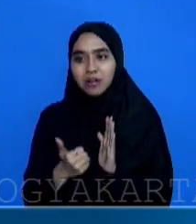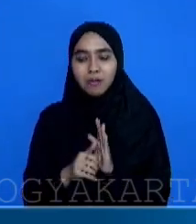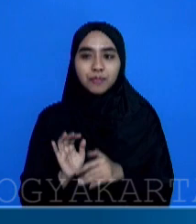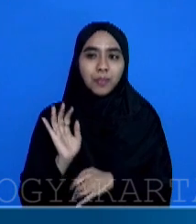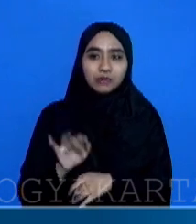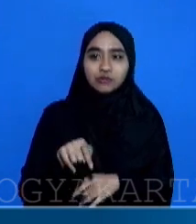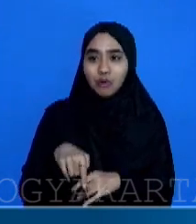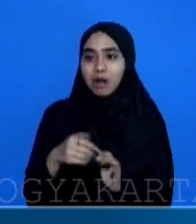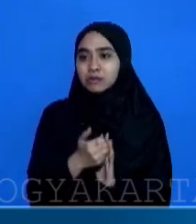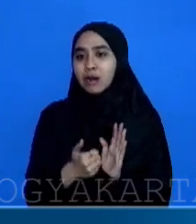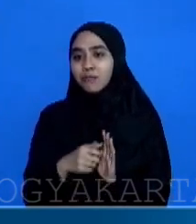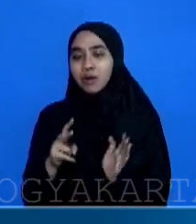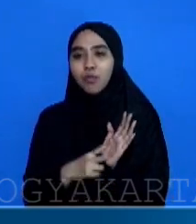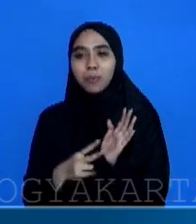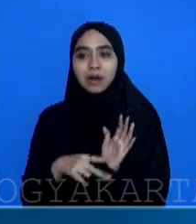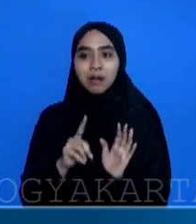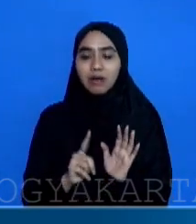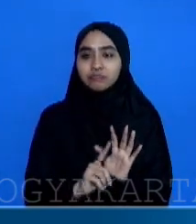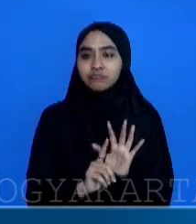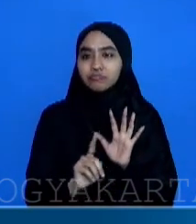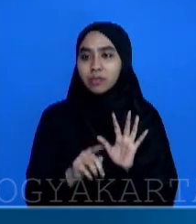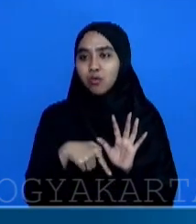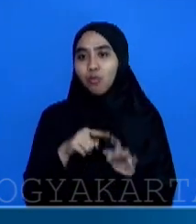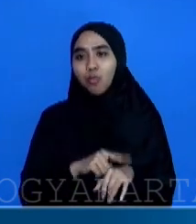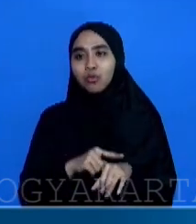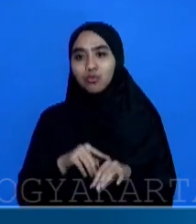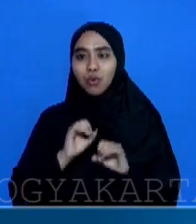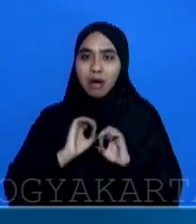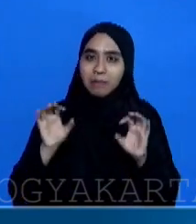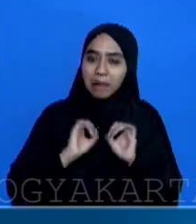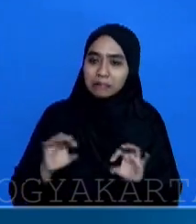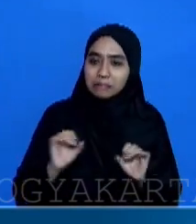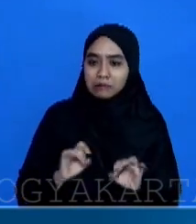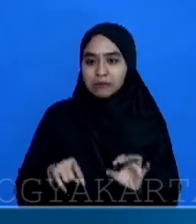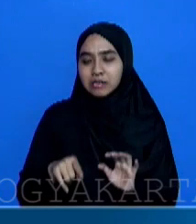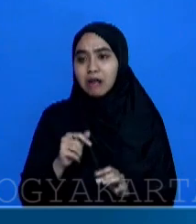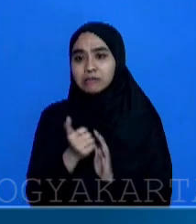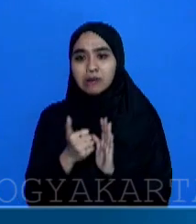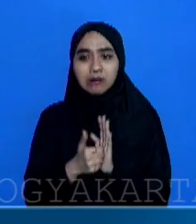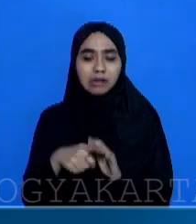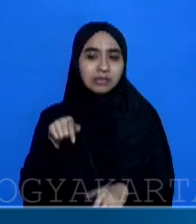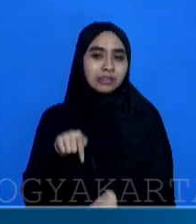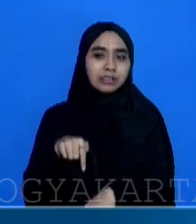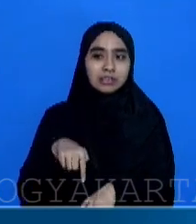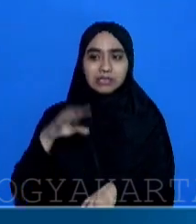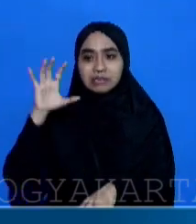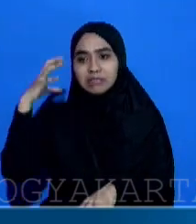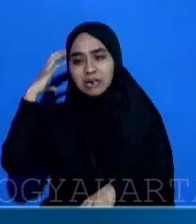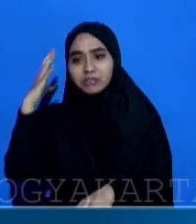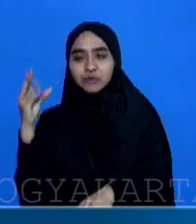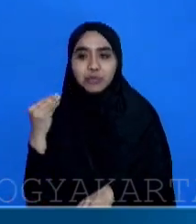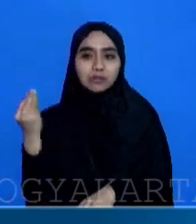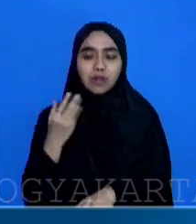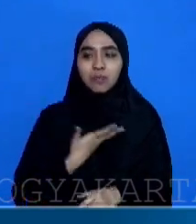November dengan alasan menghindari masa kampanye melalui gelaran wonderful yyakarta ini Dinas Pariwisata ingin